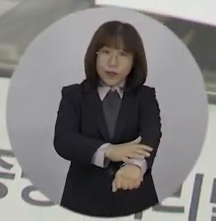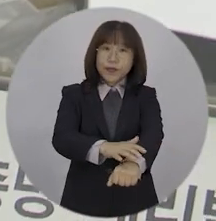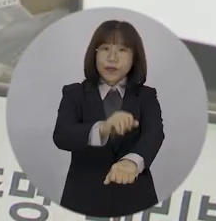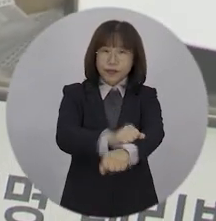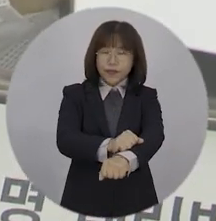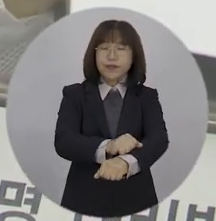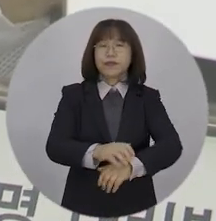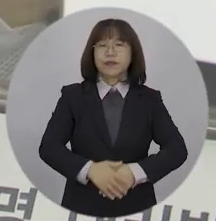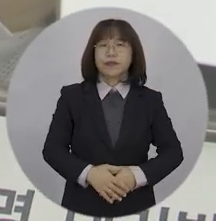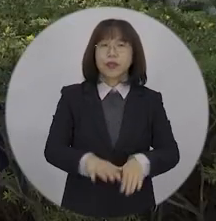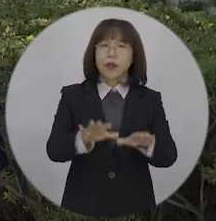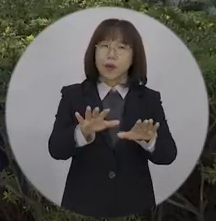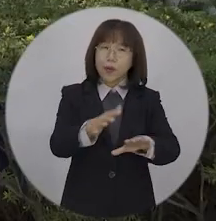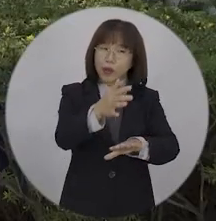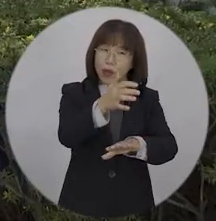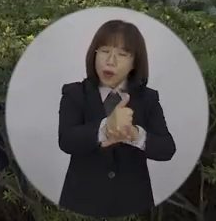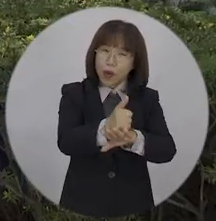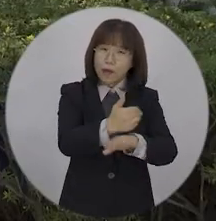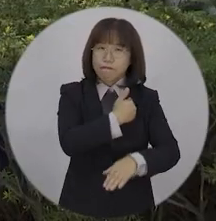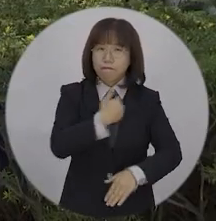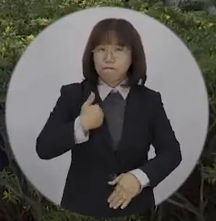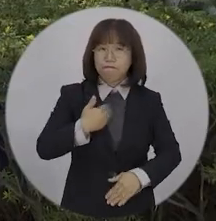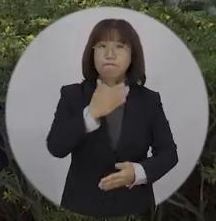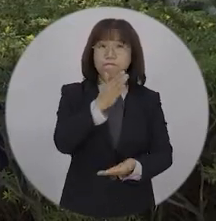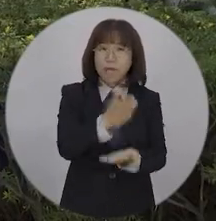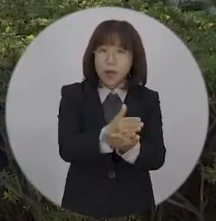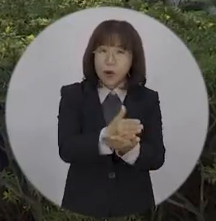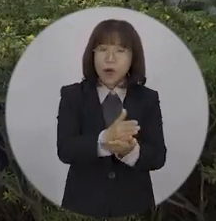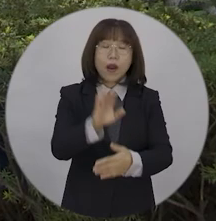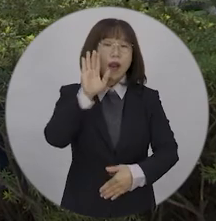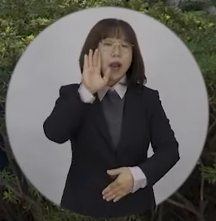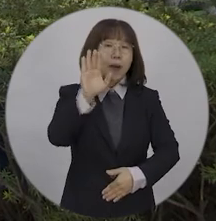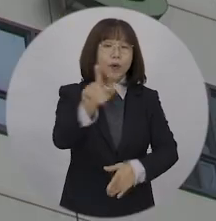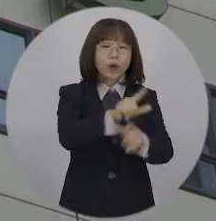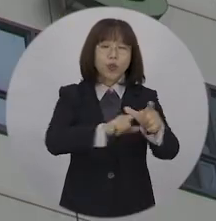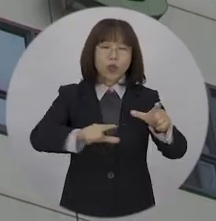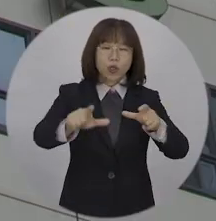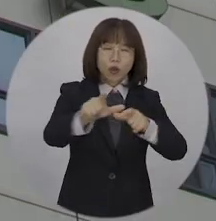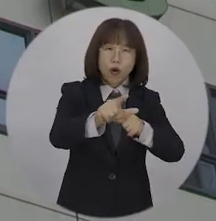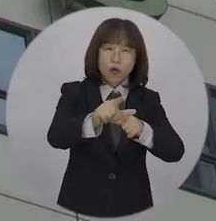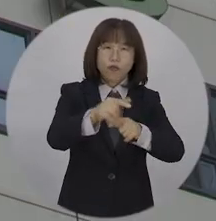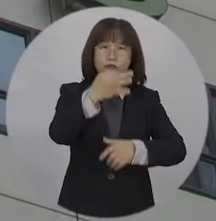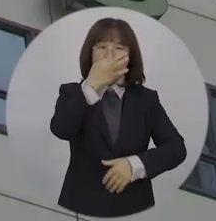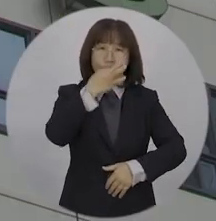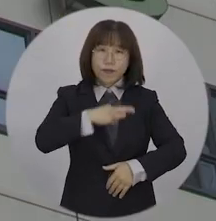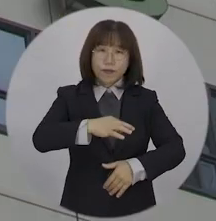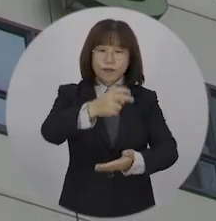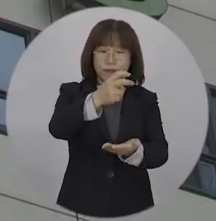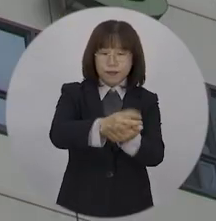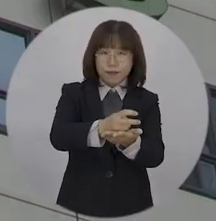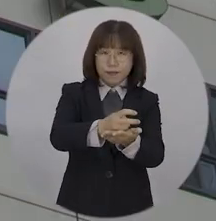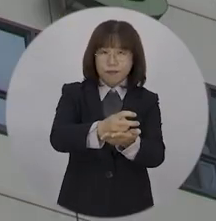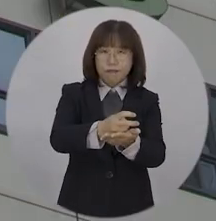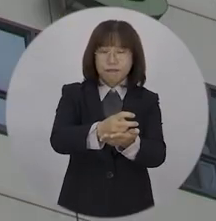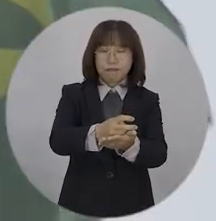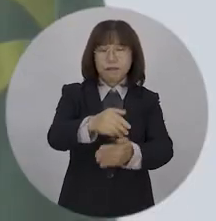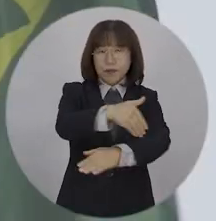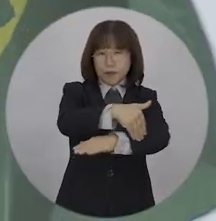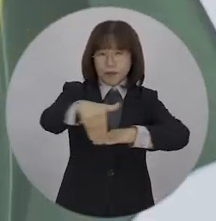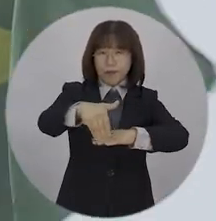이번 결과에 만족하지 않고 앞으로도 주민과 함께하는 현장 중심 정책을 실현하는 데 최선을 다 한다는